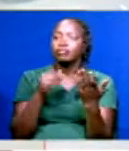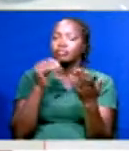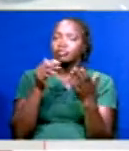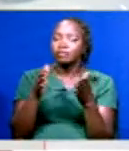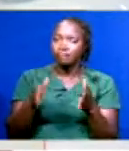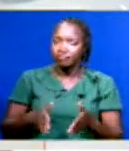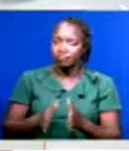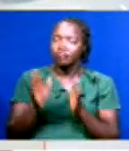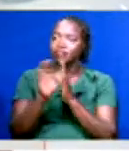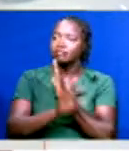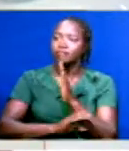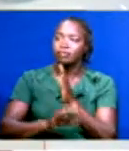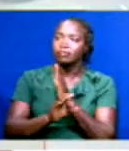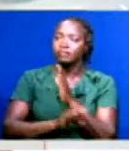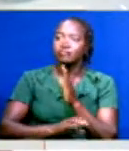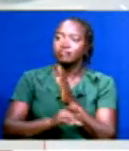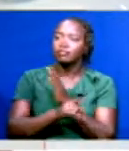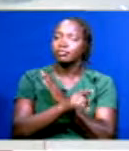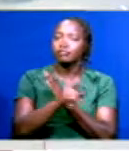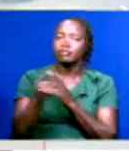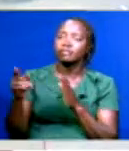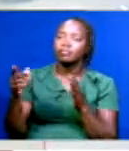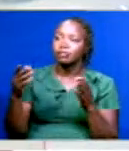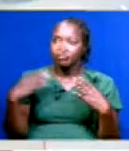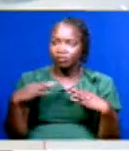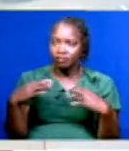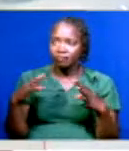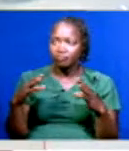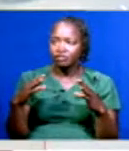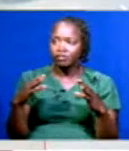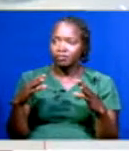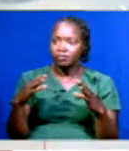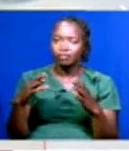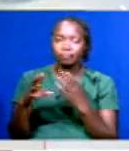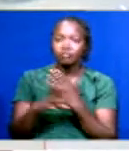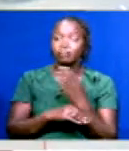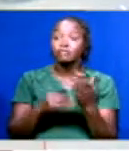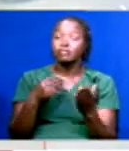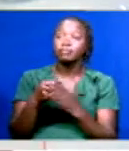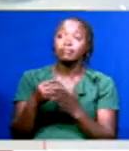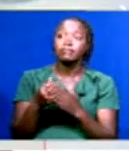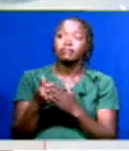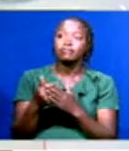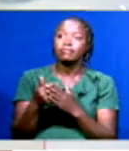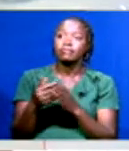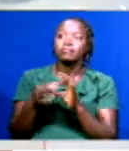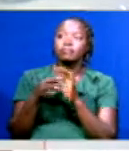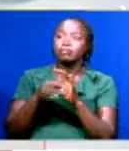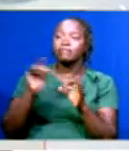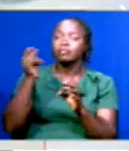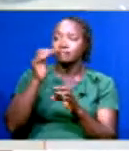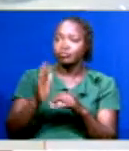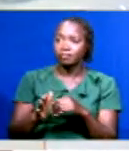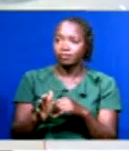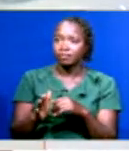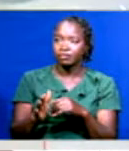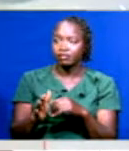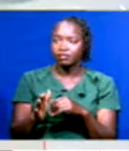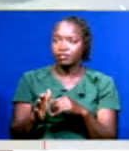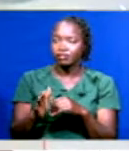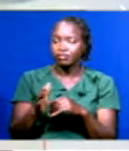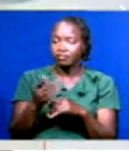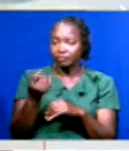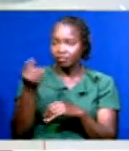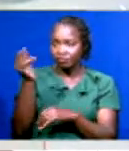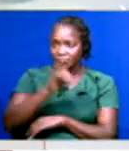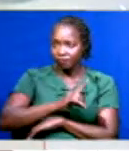this country, those are the people who have stolen money belonging to the people of Kenya. And in the few days,